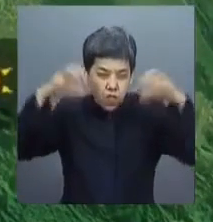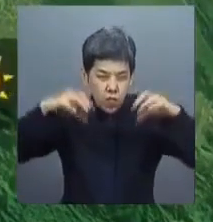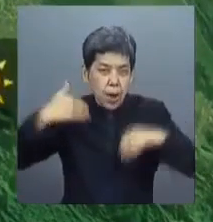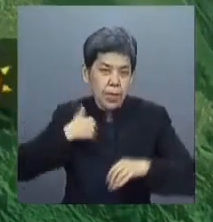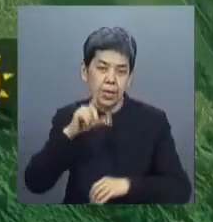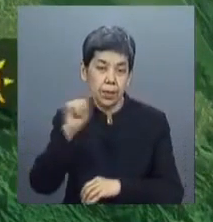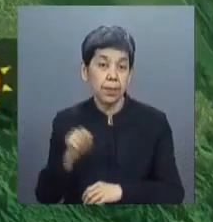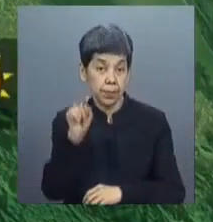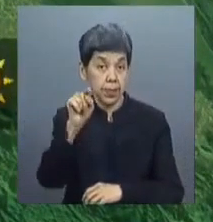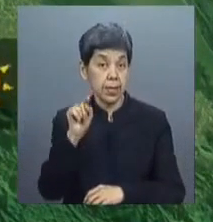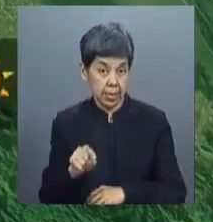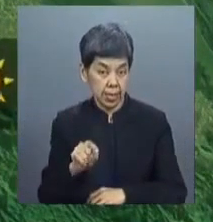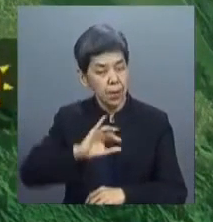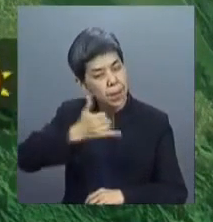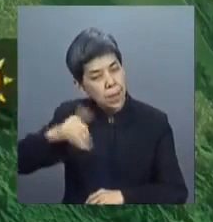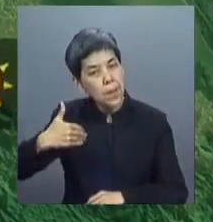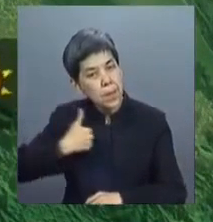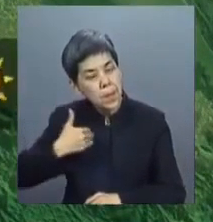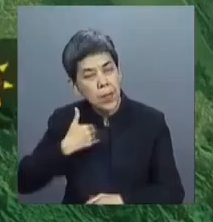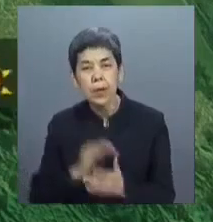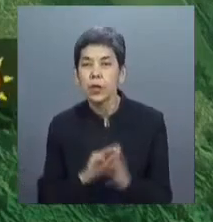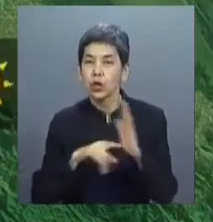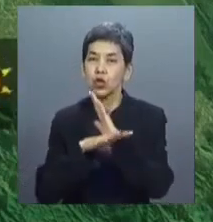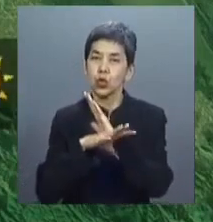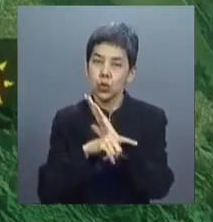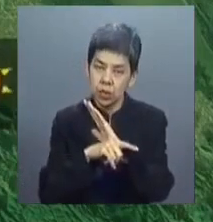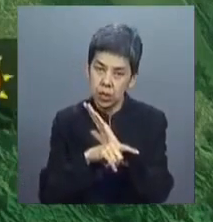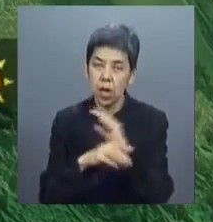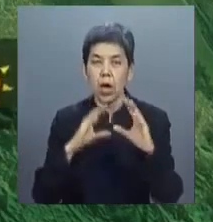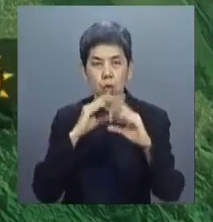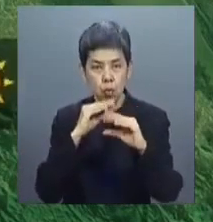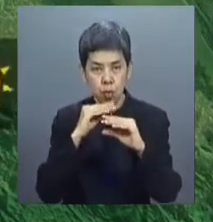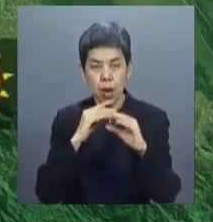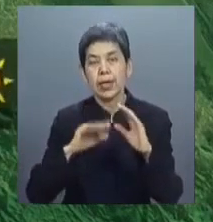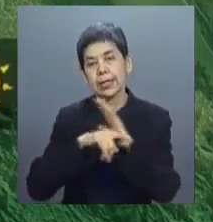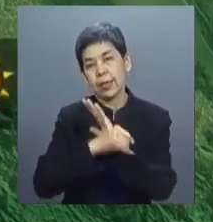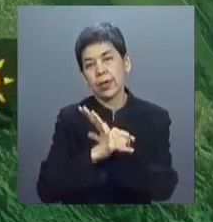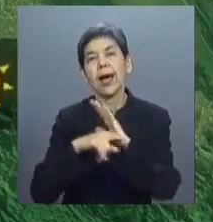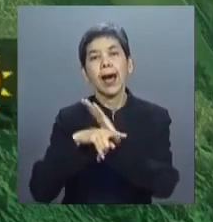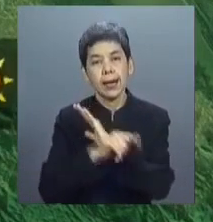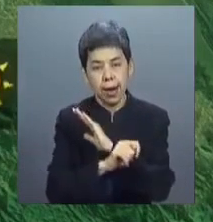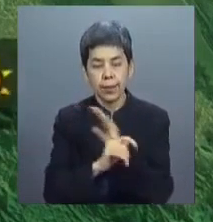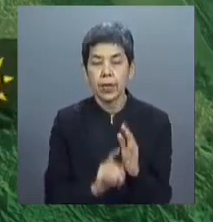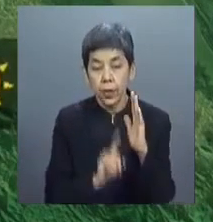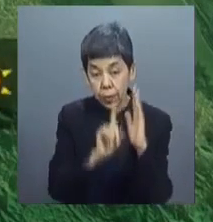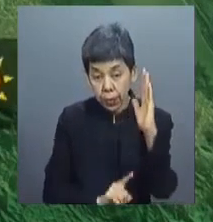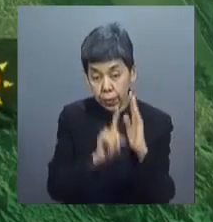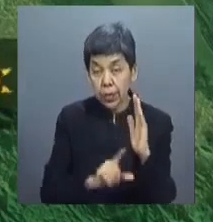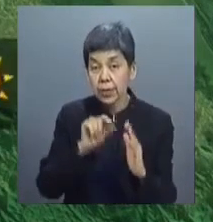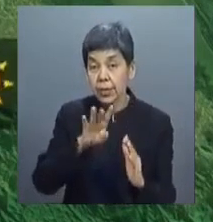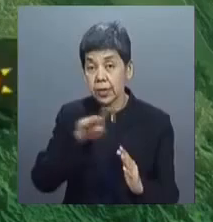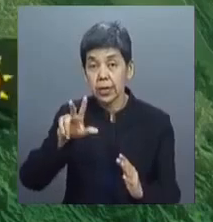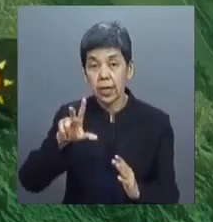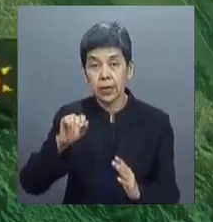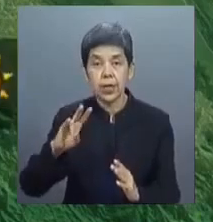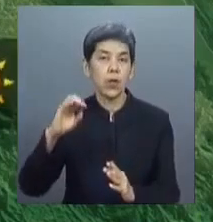งๆ 20% ของพื้นที่ส่วนมากที่บริเวณจังหวัดชลบุรีระยองจันทบุรีและตราดอุณหภูมิระหว่าง